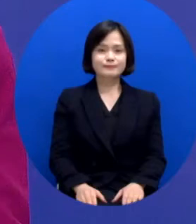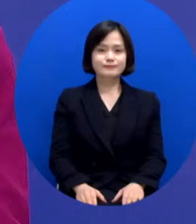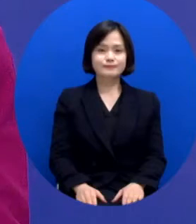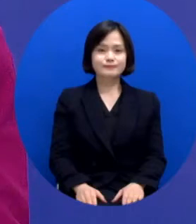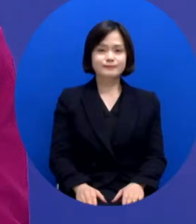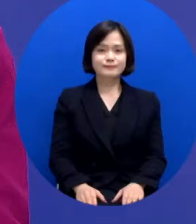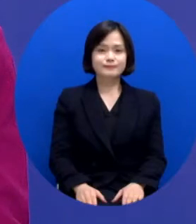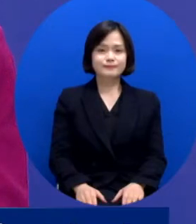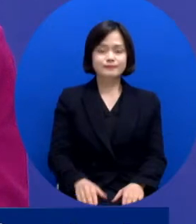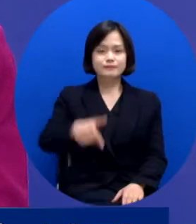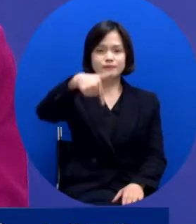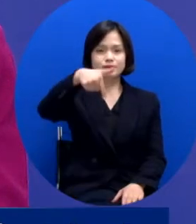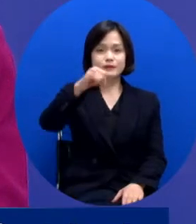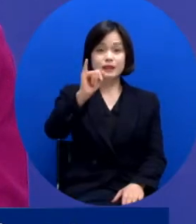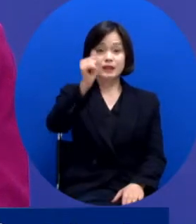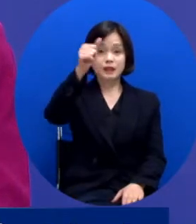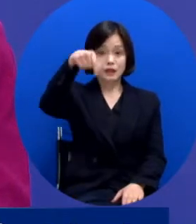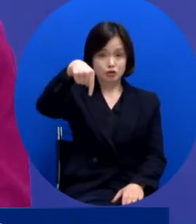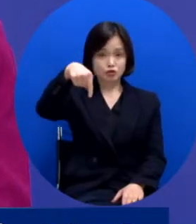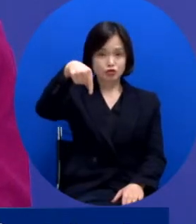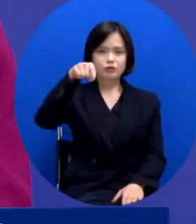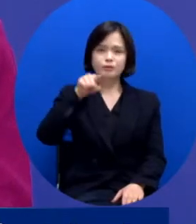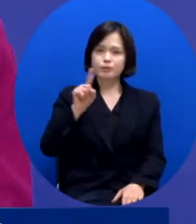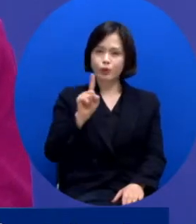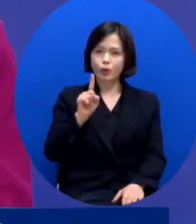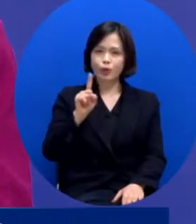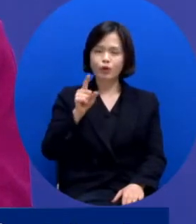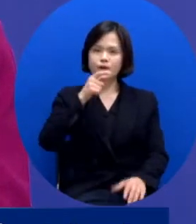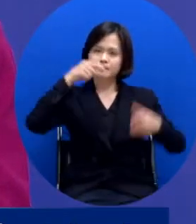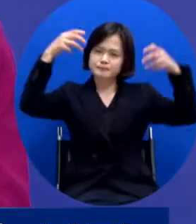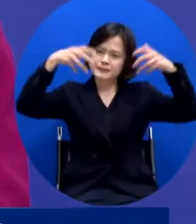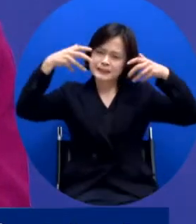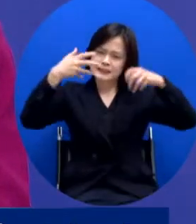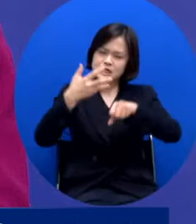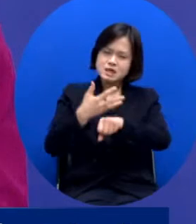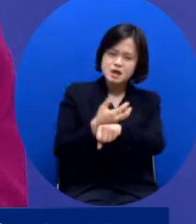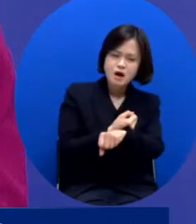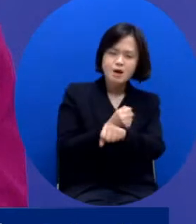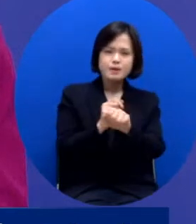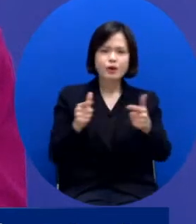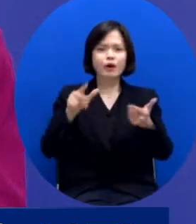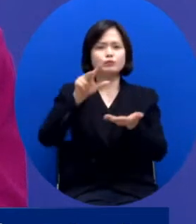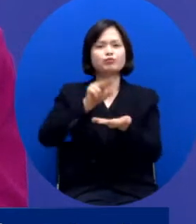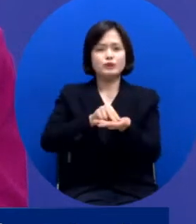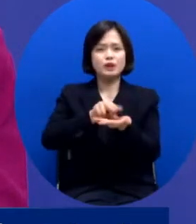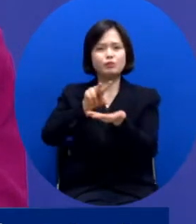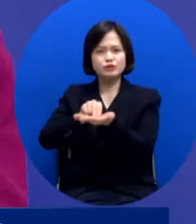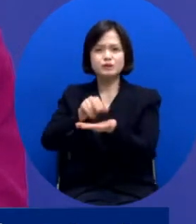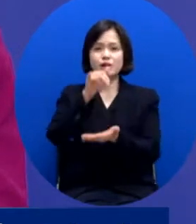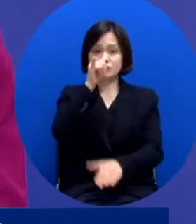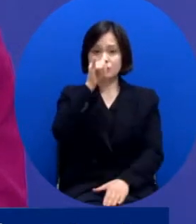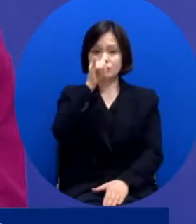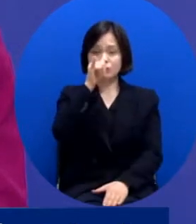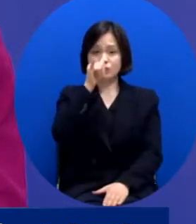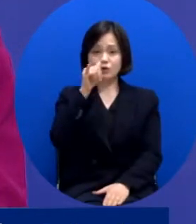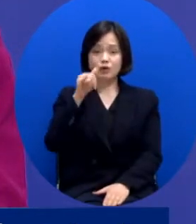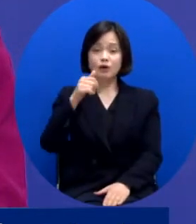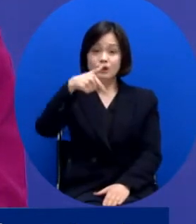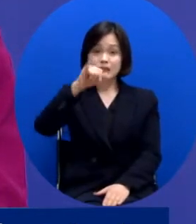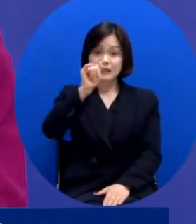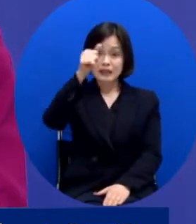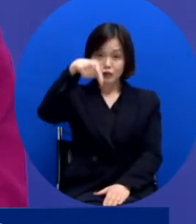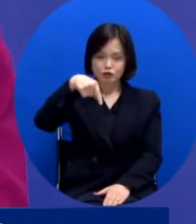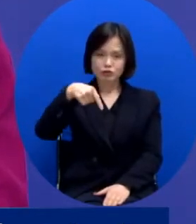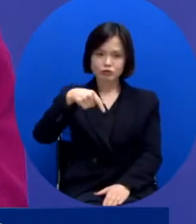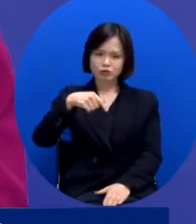날이 갈수록 기후 위기가 심각해지고 있습니다. 기후 재난과 기후 재앙을 넘어 기후 붕괴라는 표현까지